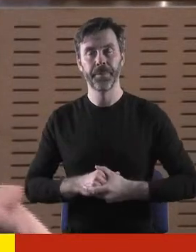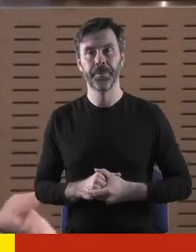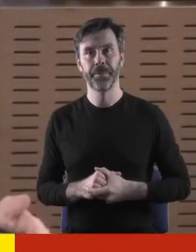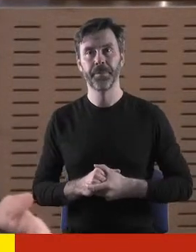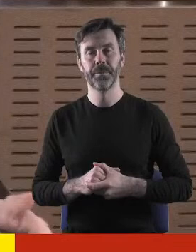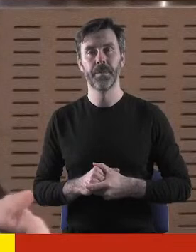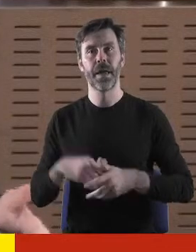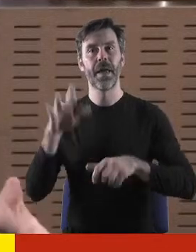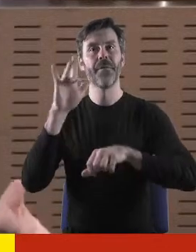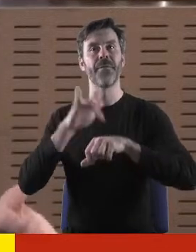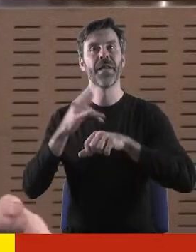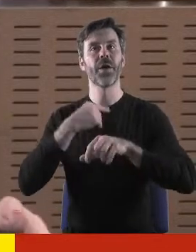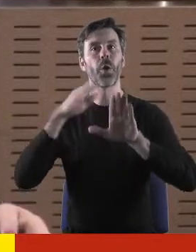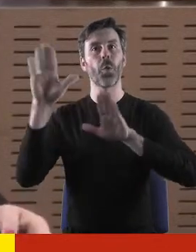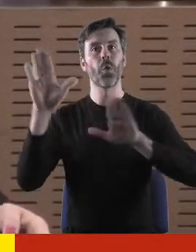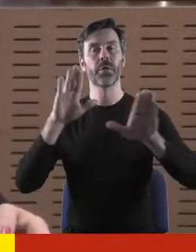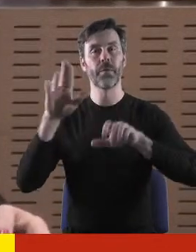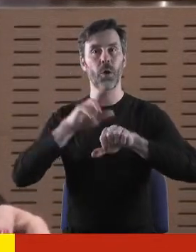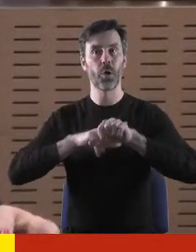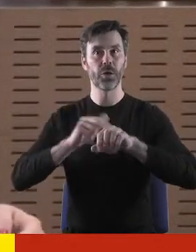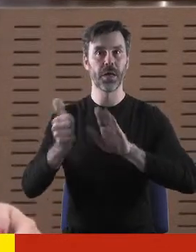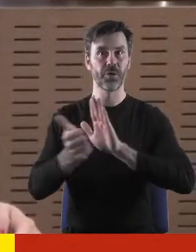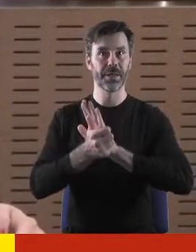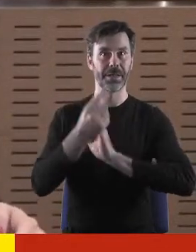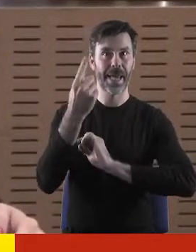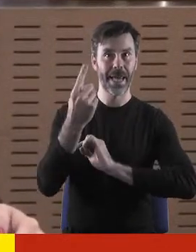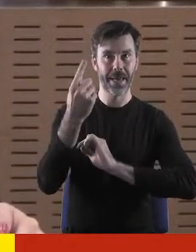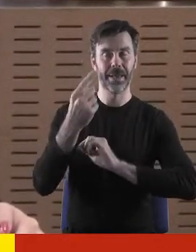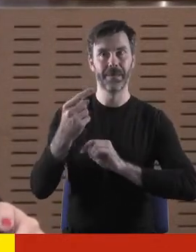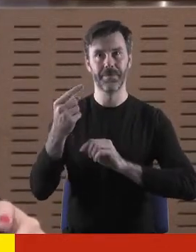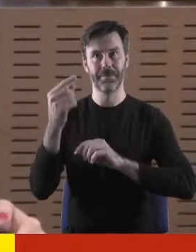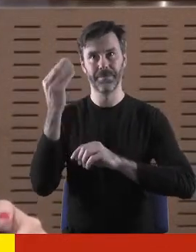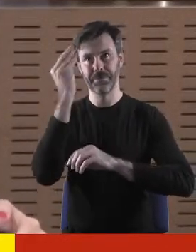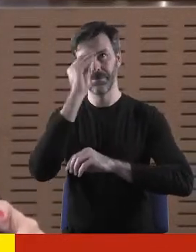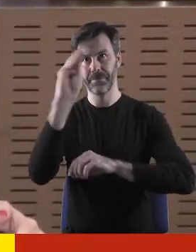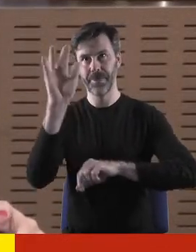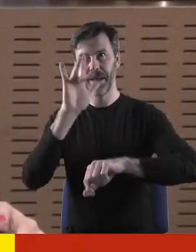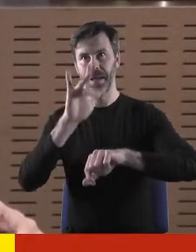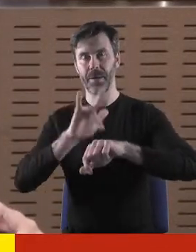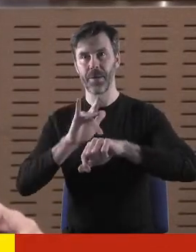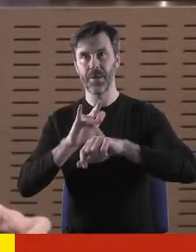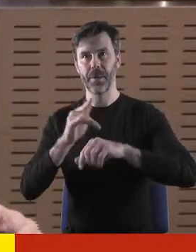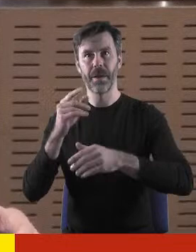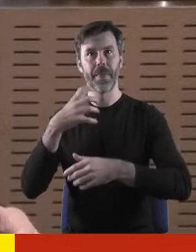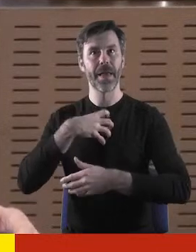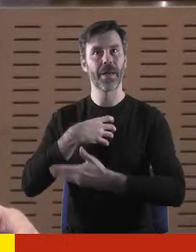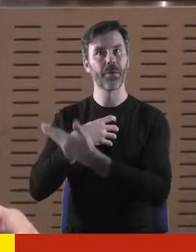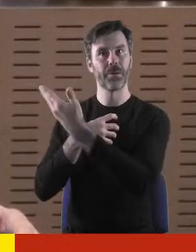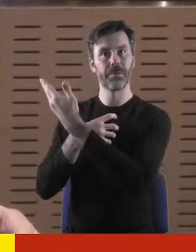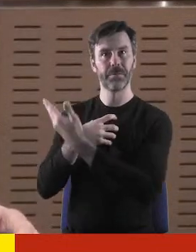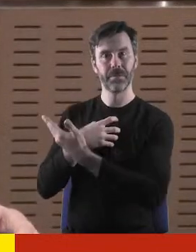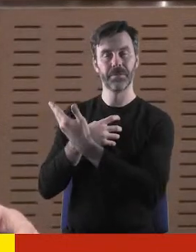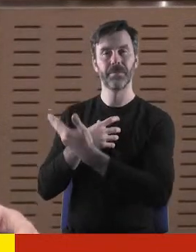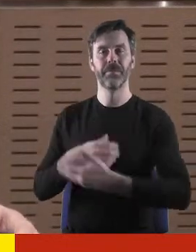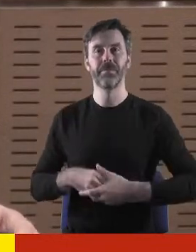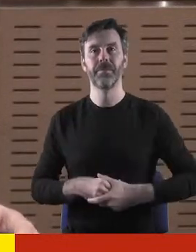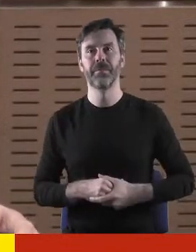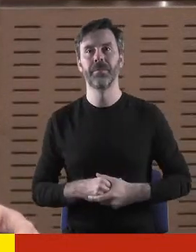Podaję wyniki głosowania. Jest godzina 16:01. Panie dyrektorze, poproszę.